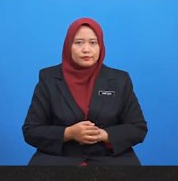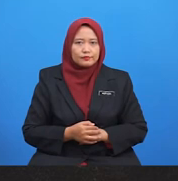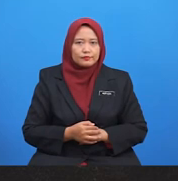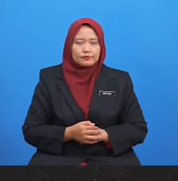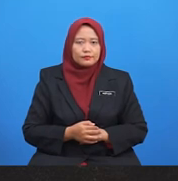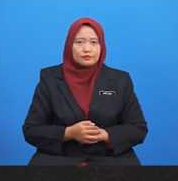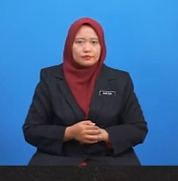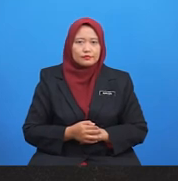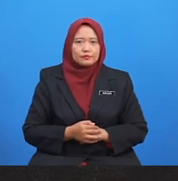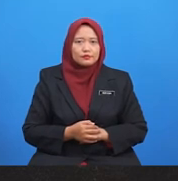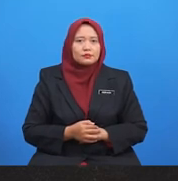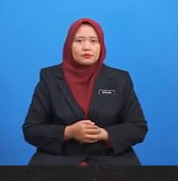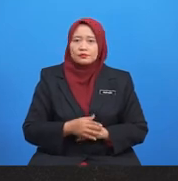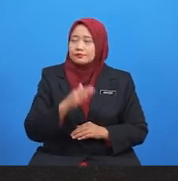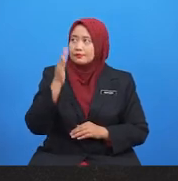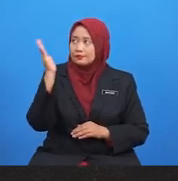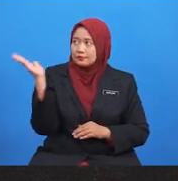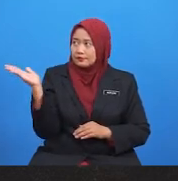perolehi tadi, iaitu